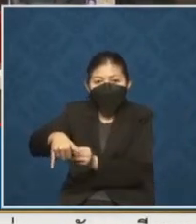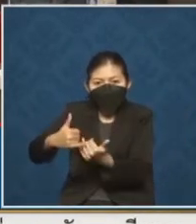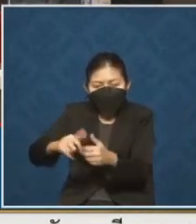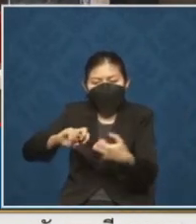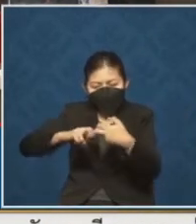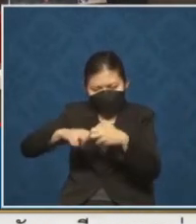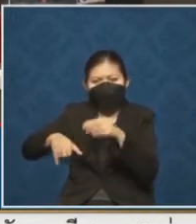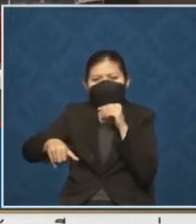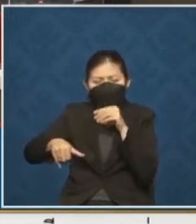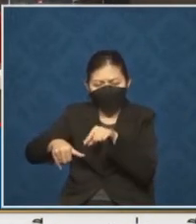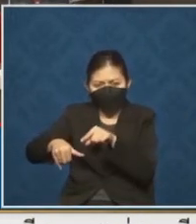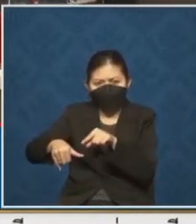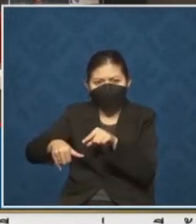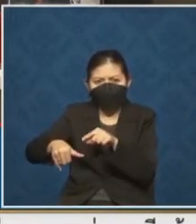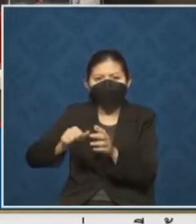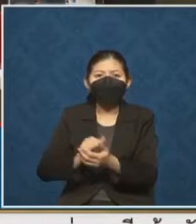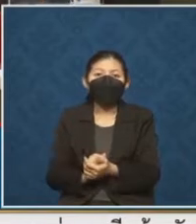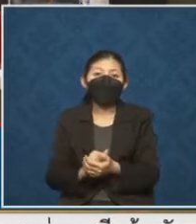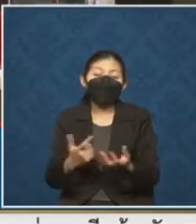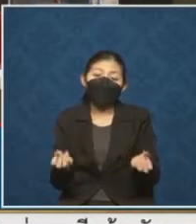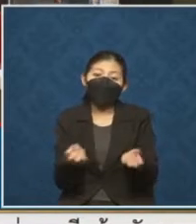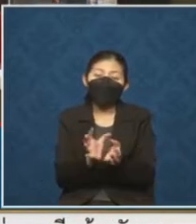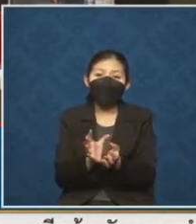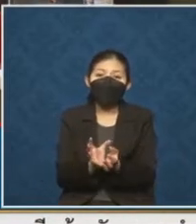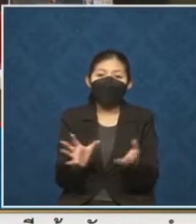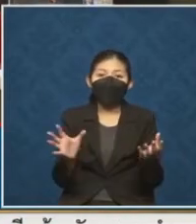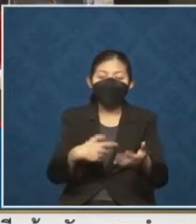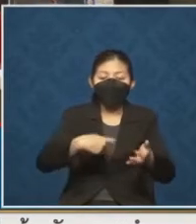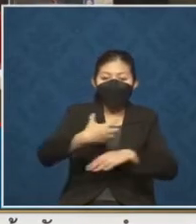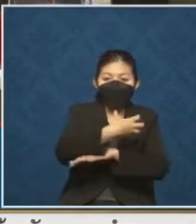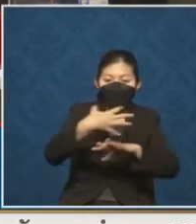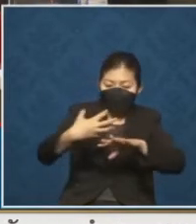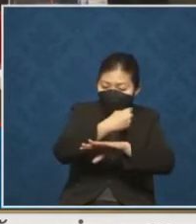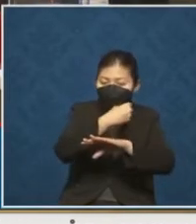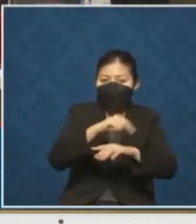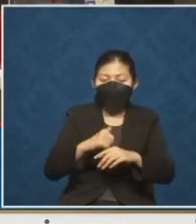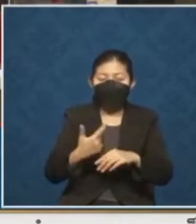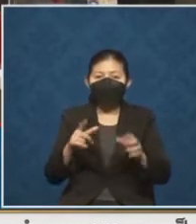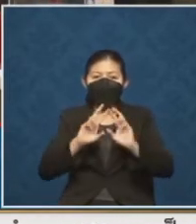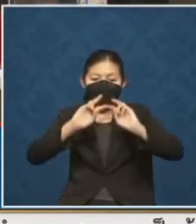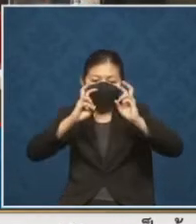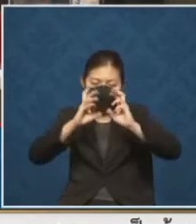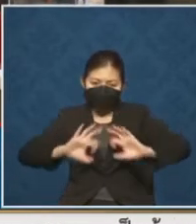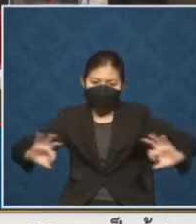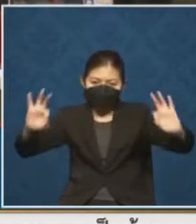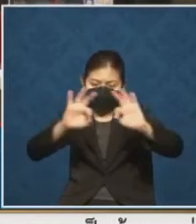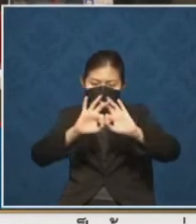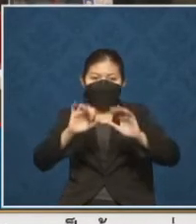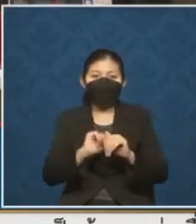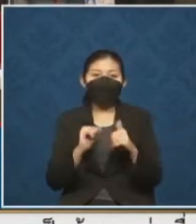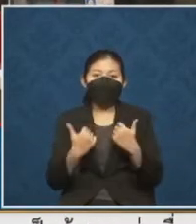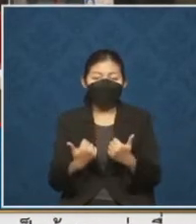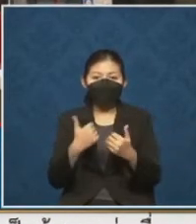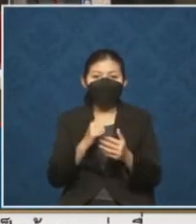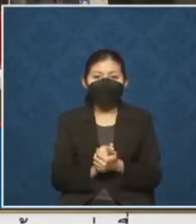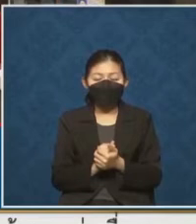เรื่องโรคระบาดสัตว์this Applicationอยู่ในสุกรมีรูป